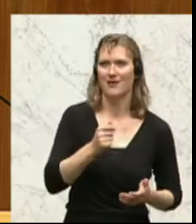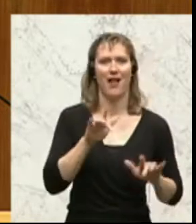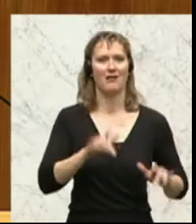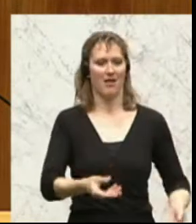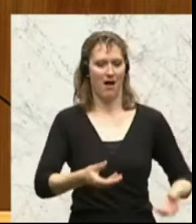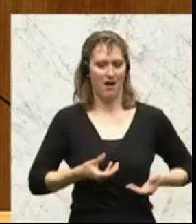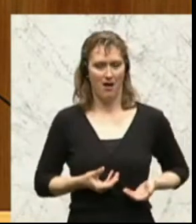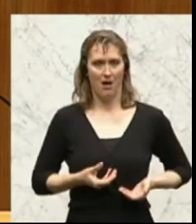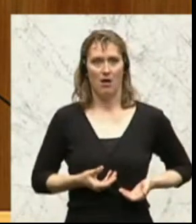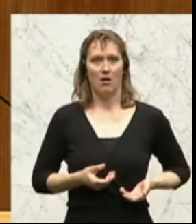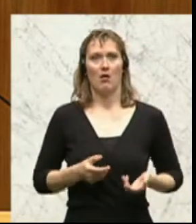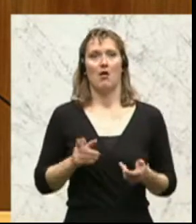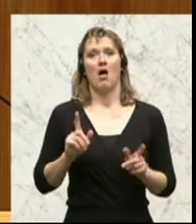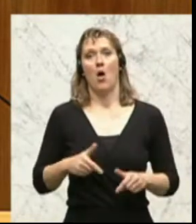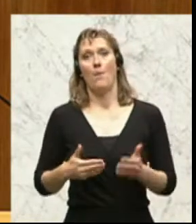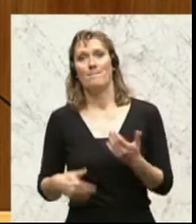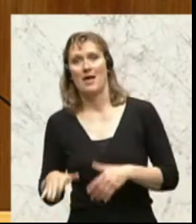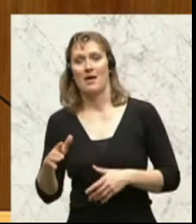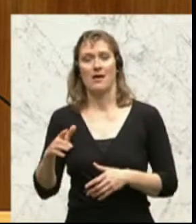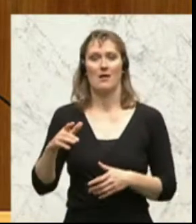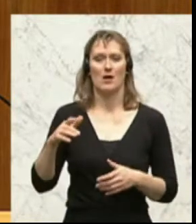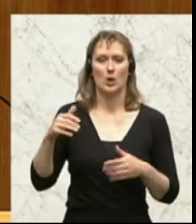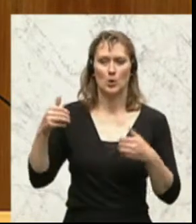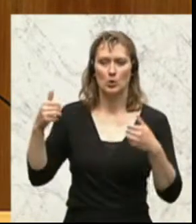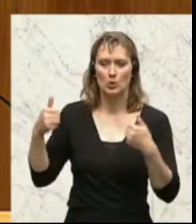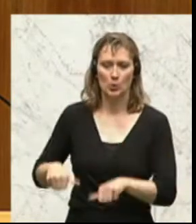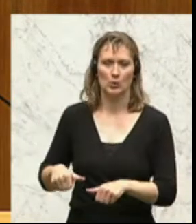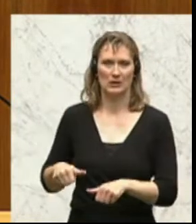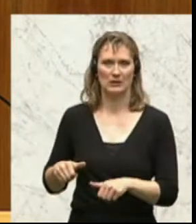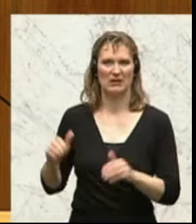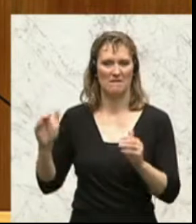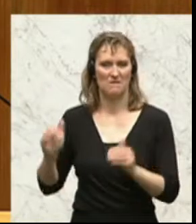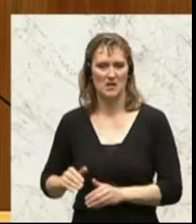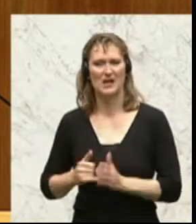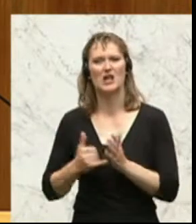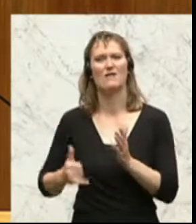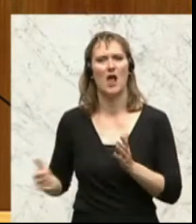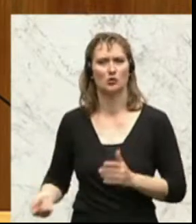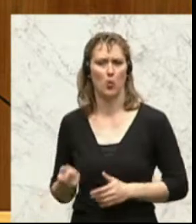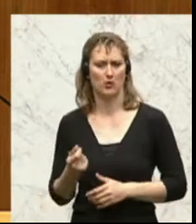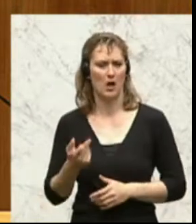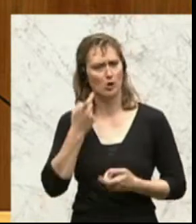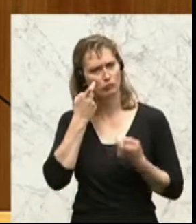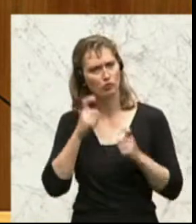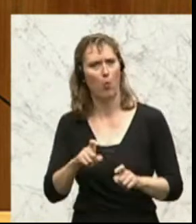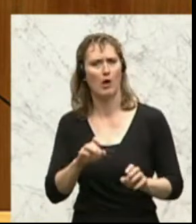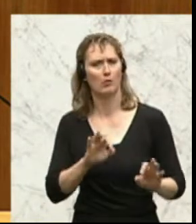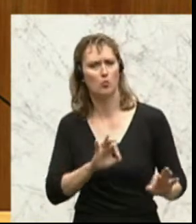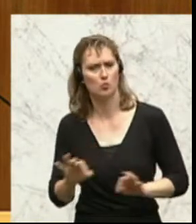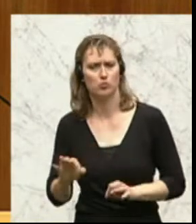umso mehr sinkt der Druck, mit diesem inflationierten Geld auch sorgsam umzugehen, weil man eben mehr drucken